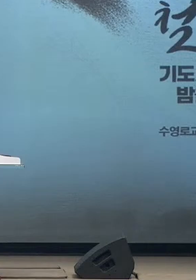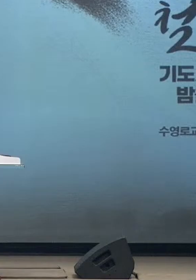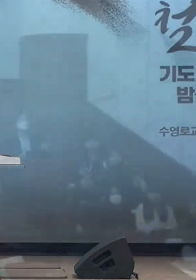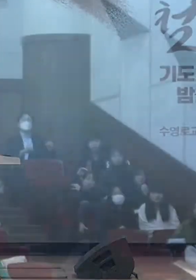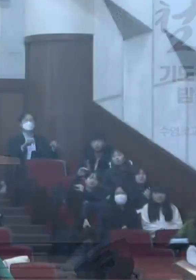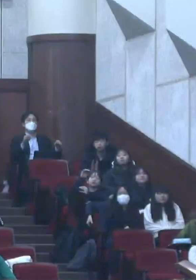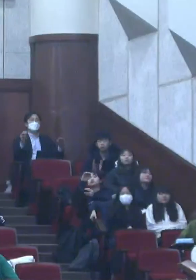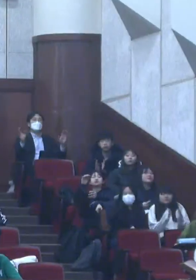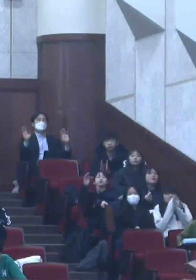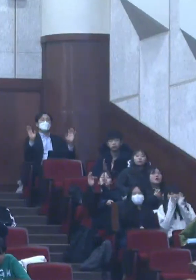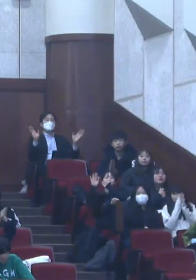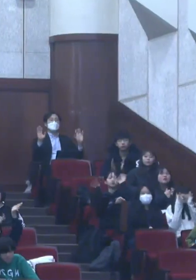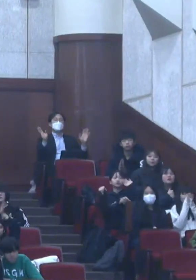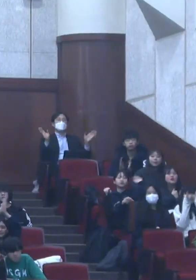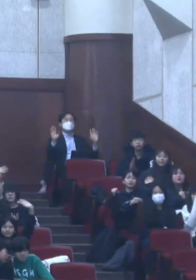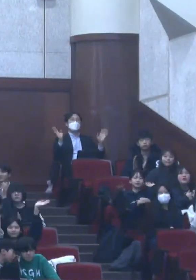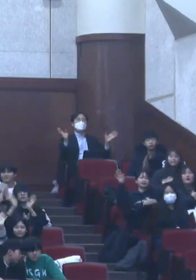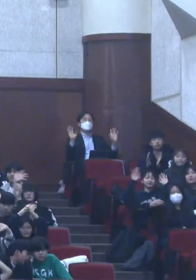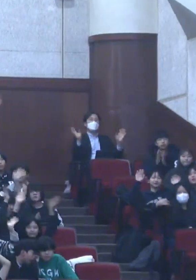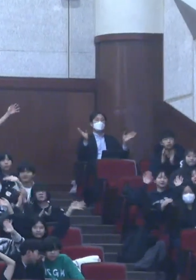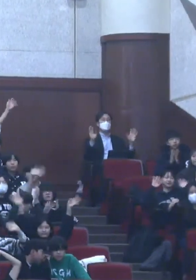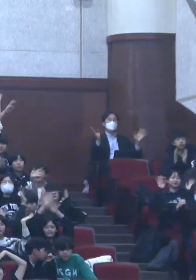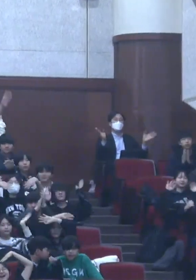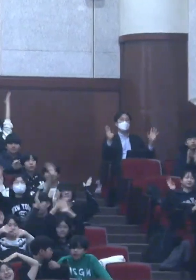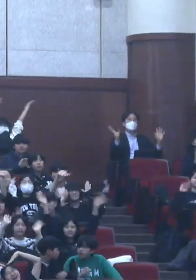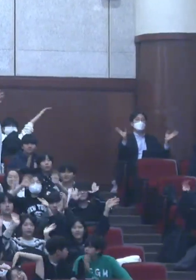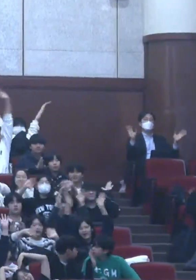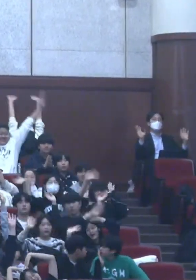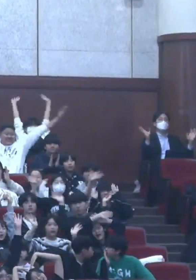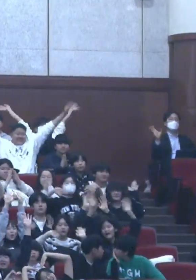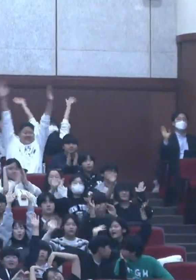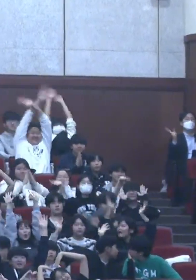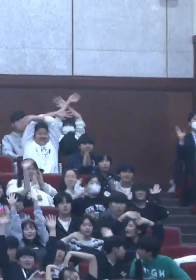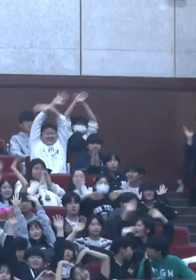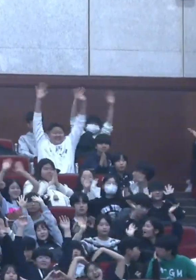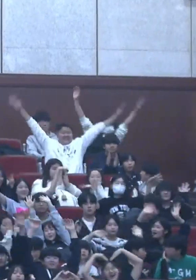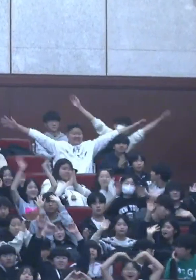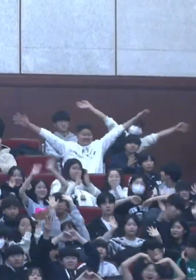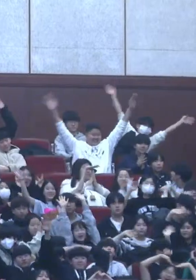치겠습니다. 웰컴, 웰컴.